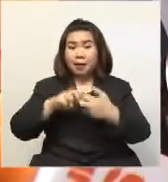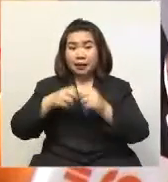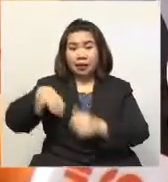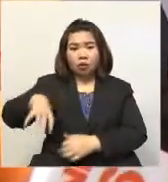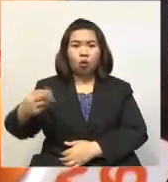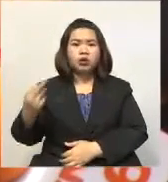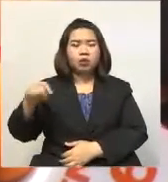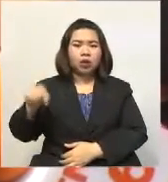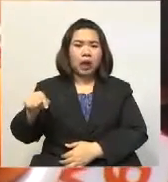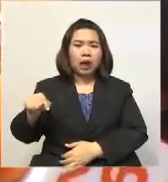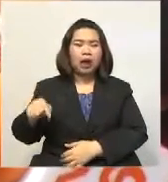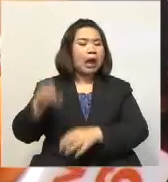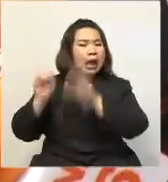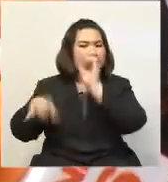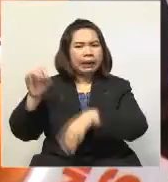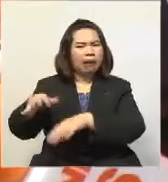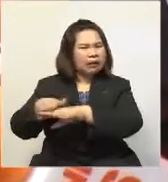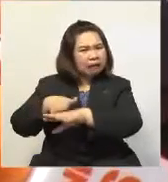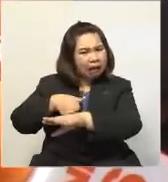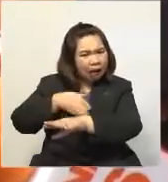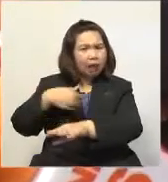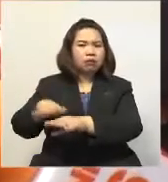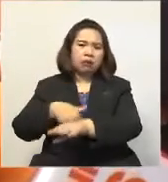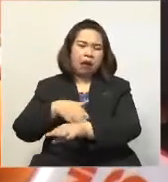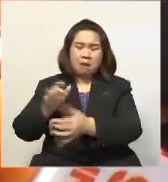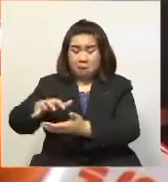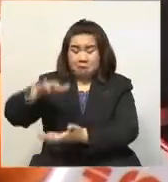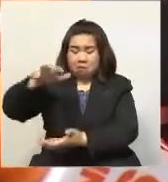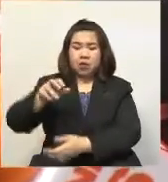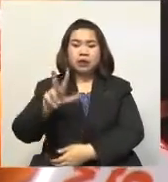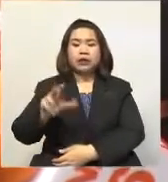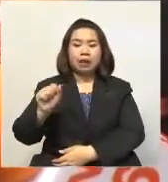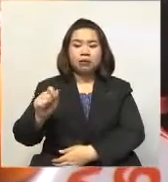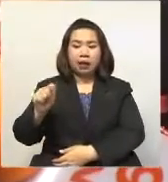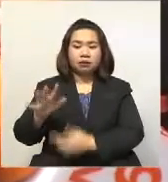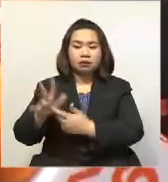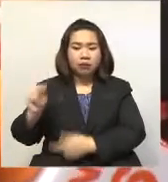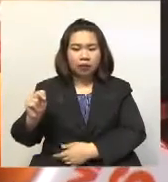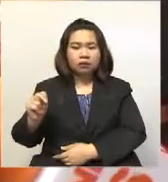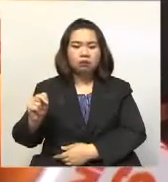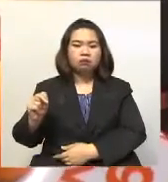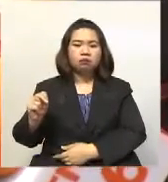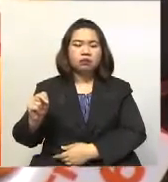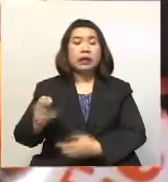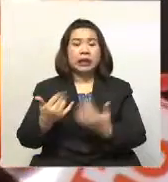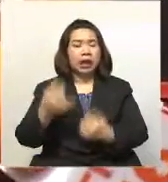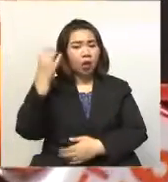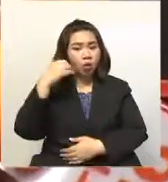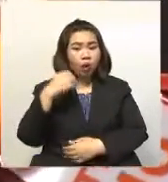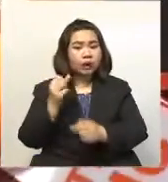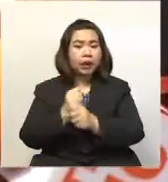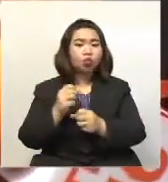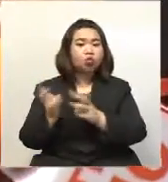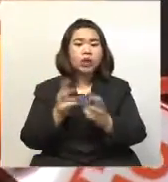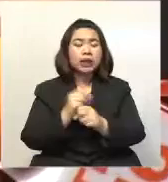ครับเป็นขยะที่ตกค้างอยู่เก่าประมาณ 300,000 กว่าตันซึ่งยังไม่ได้ขนออกมานะครับทุกวันเนี่ยเขาดำเนินการ